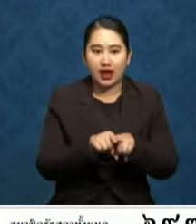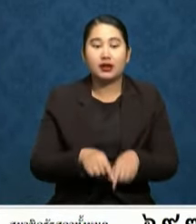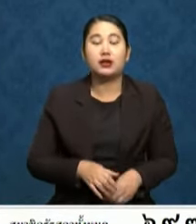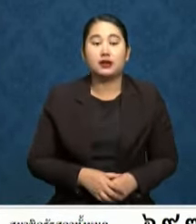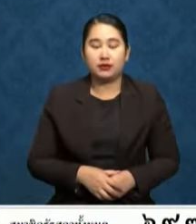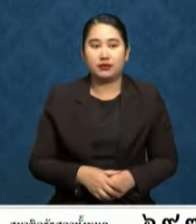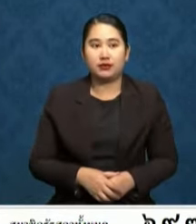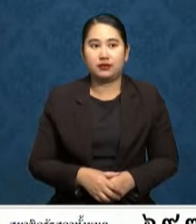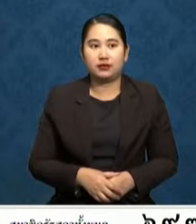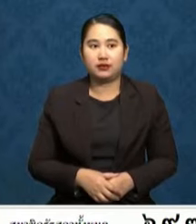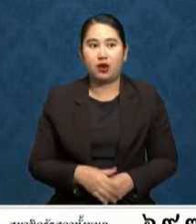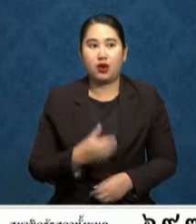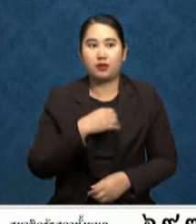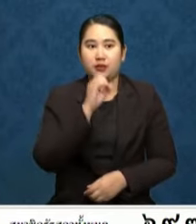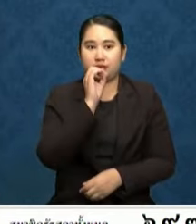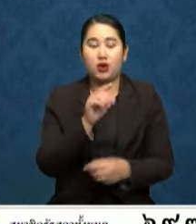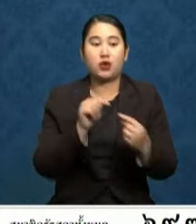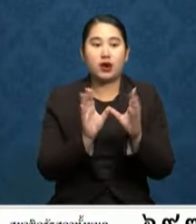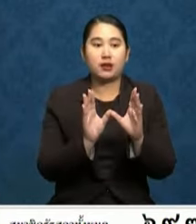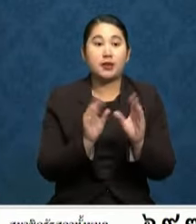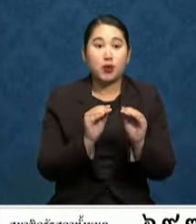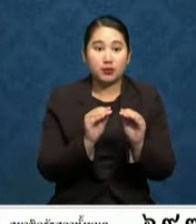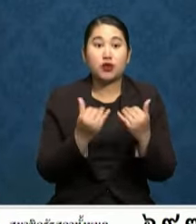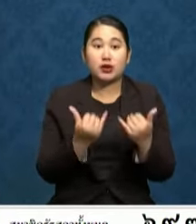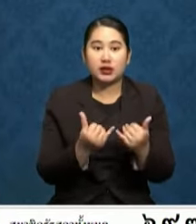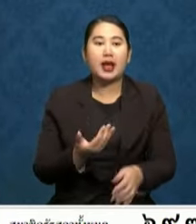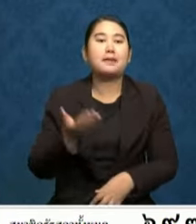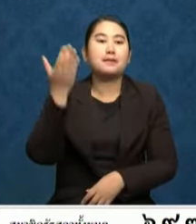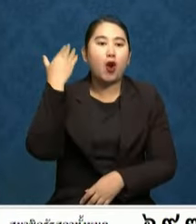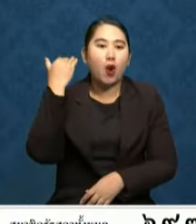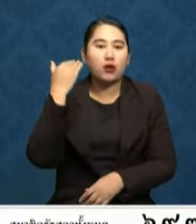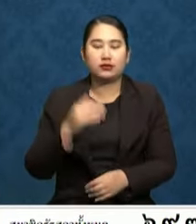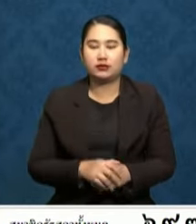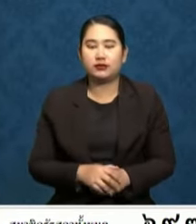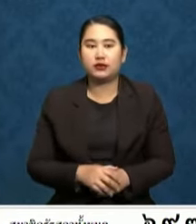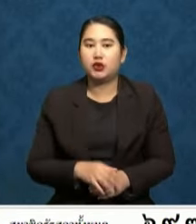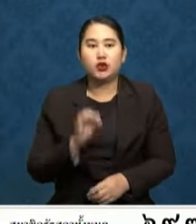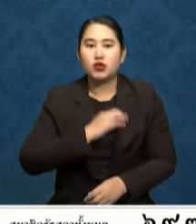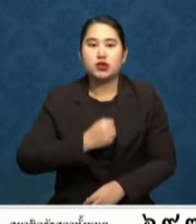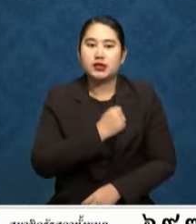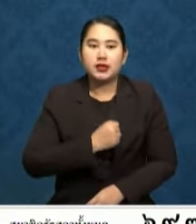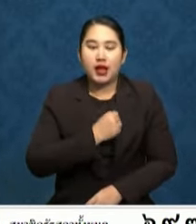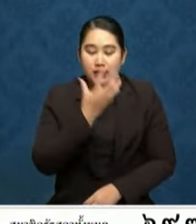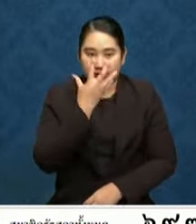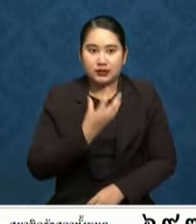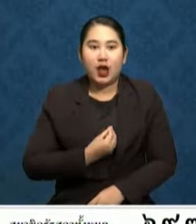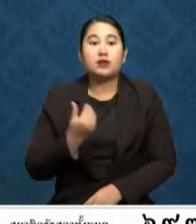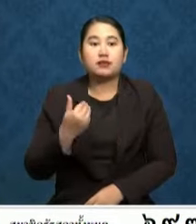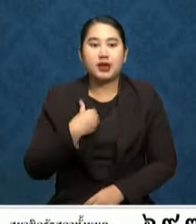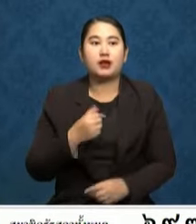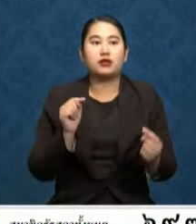มจึงเรียนต่อที่ประชุมว่าเหตุการณ์ในช่วงนั้นเป็นเหตุการณ์ที่เศร้าสลดมีพระราชบัญญั